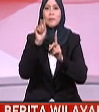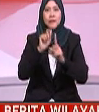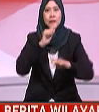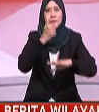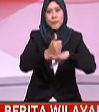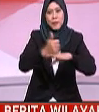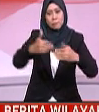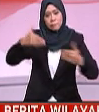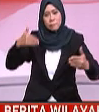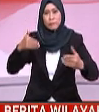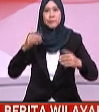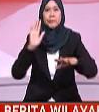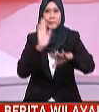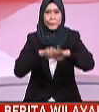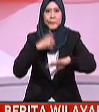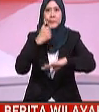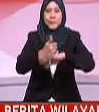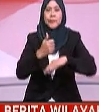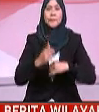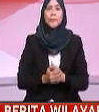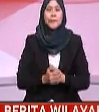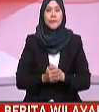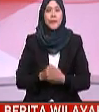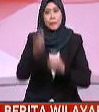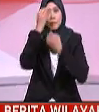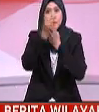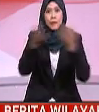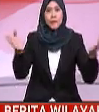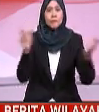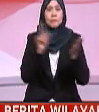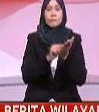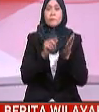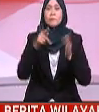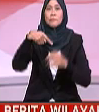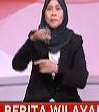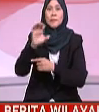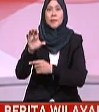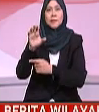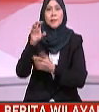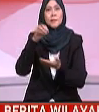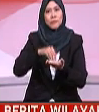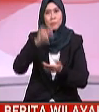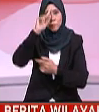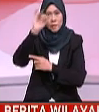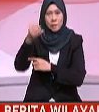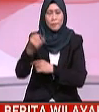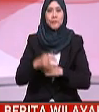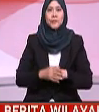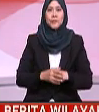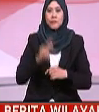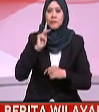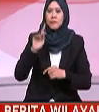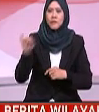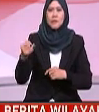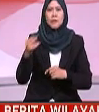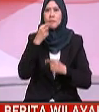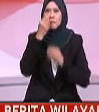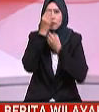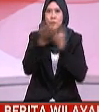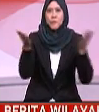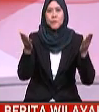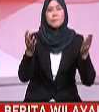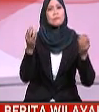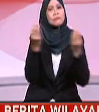temu janji mereka. Beliau memaklumkannya dalam sidang media di Putrajaya. Kari Jamaluddin turut memberitahu kira-kira